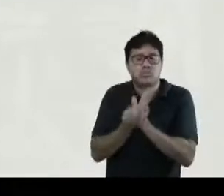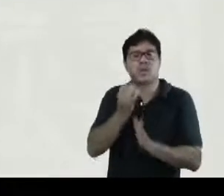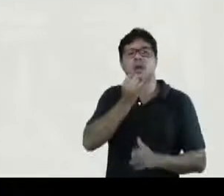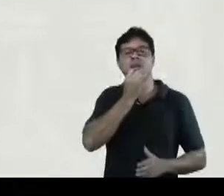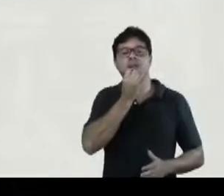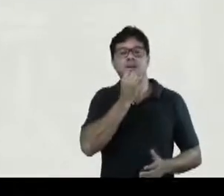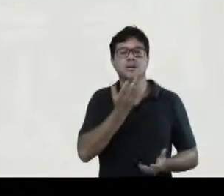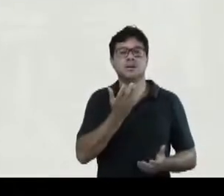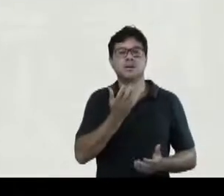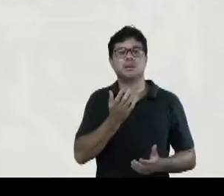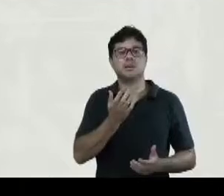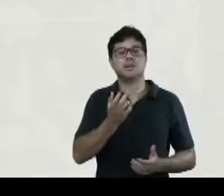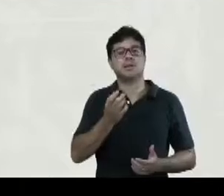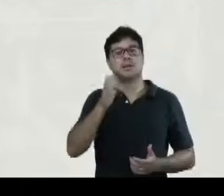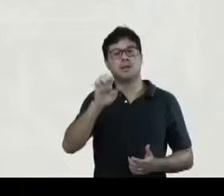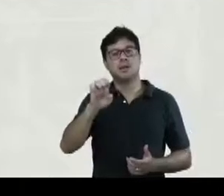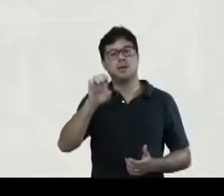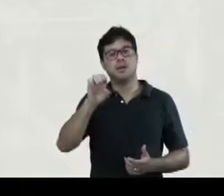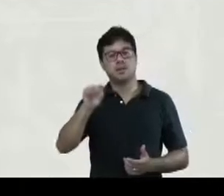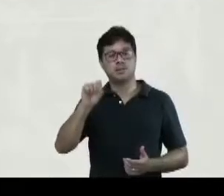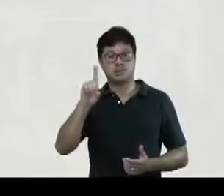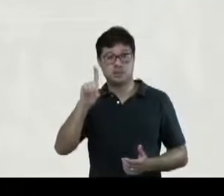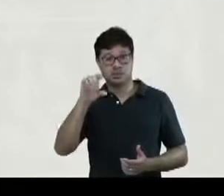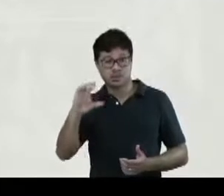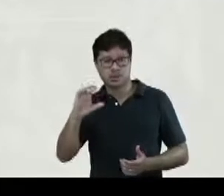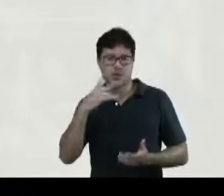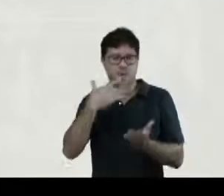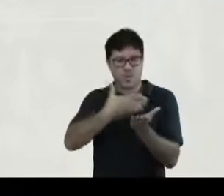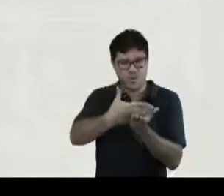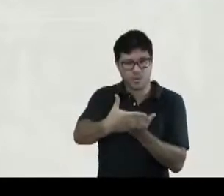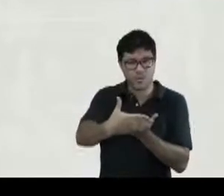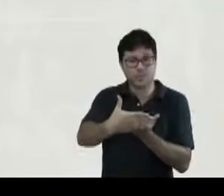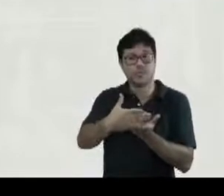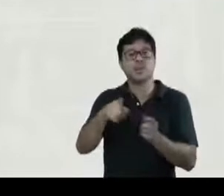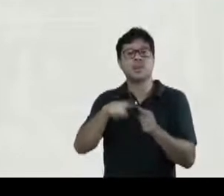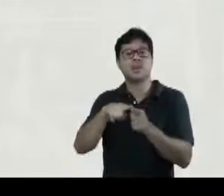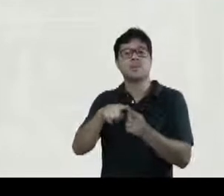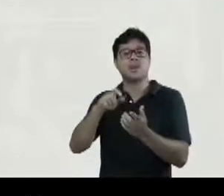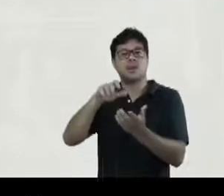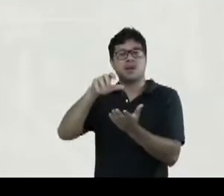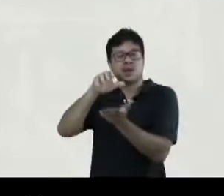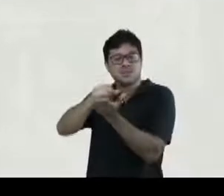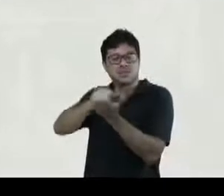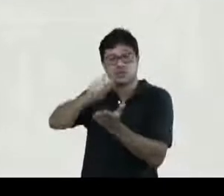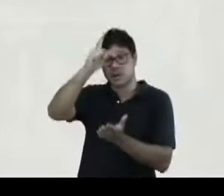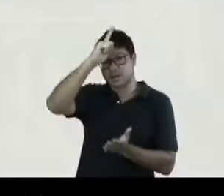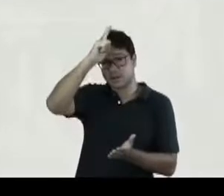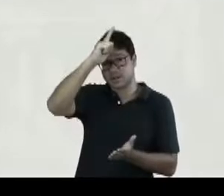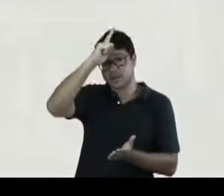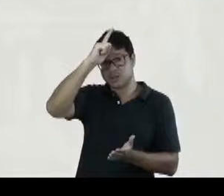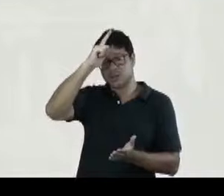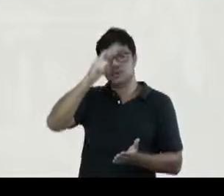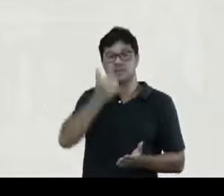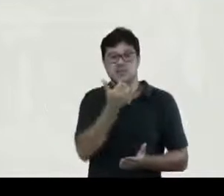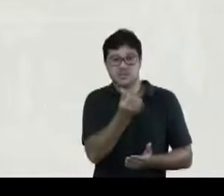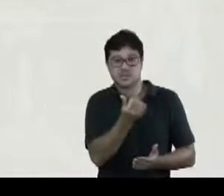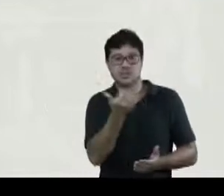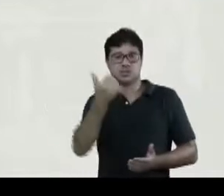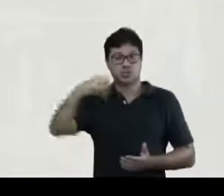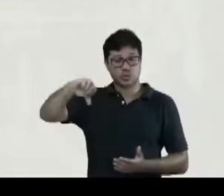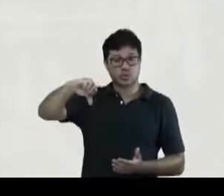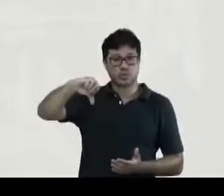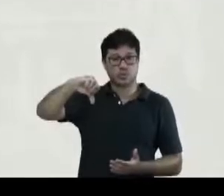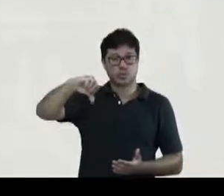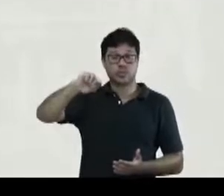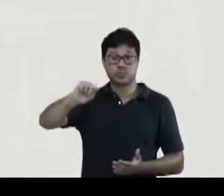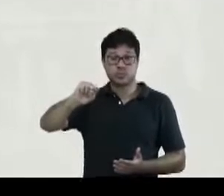deutschen Verzeichnisse VD16 bis VD18. Neben Katalogen wie WorldCat gab es kleine